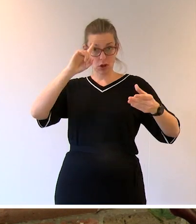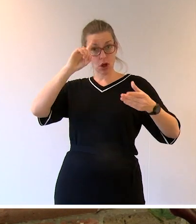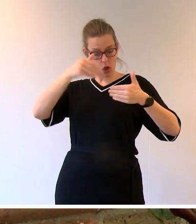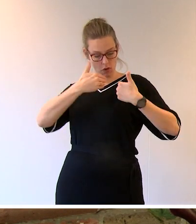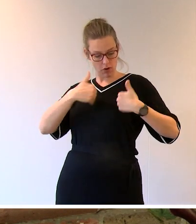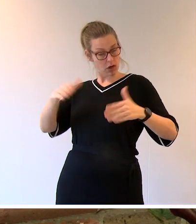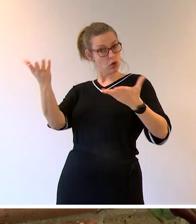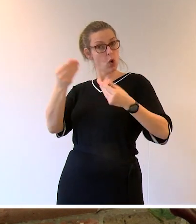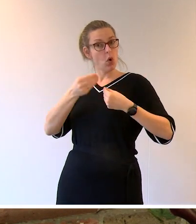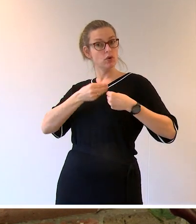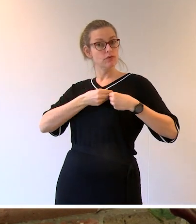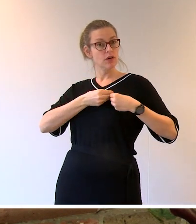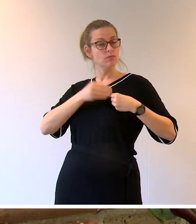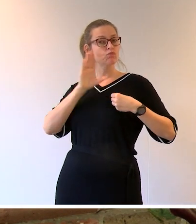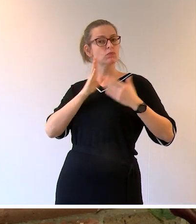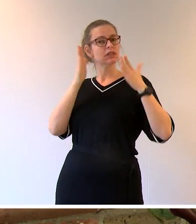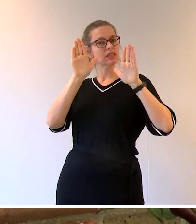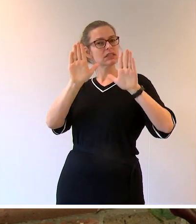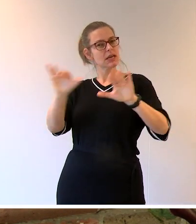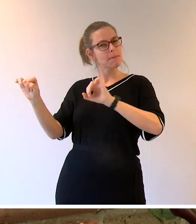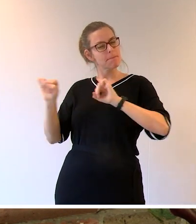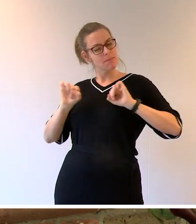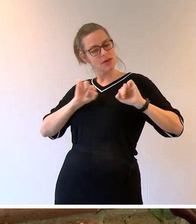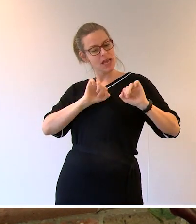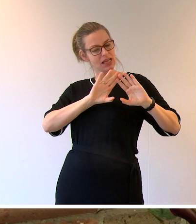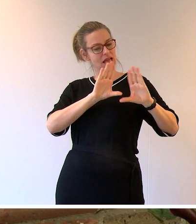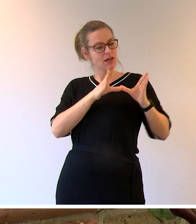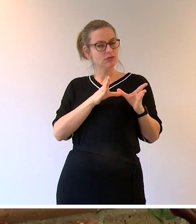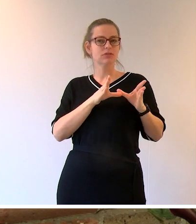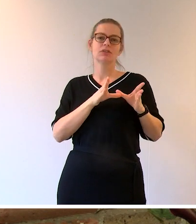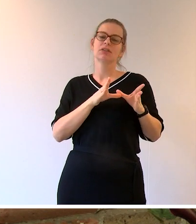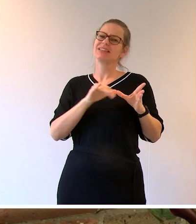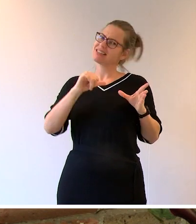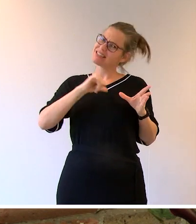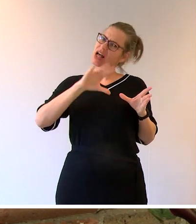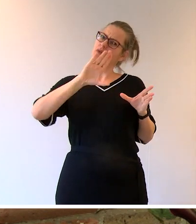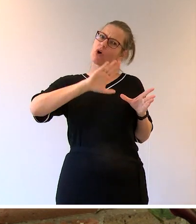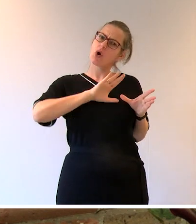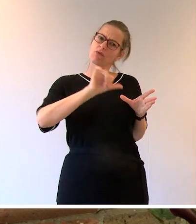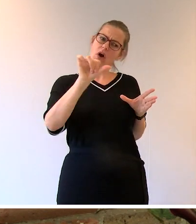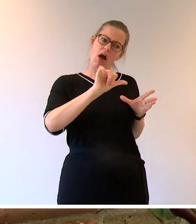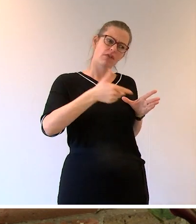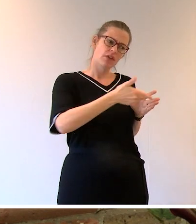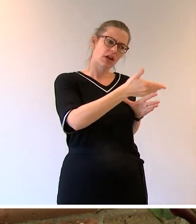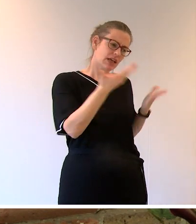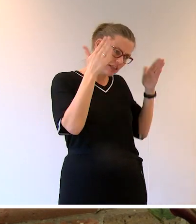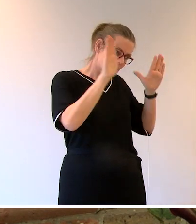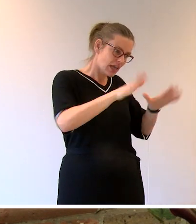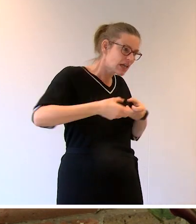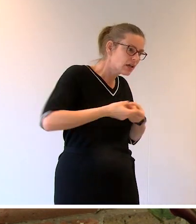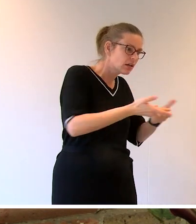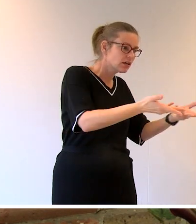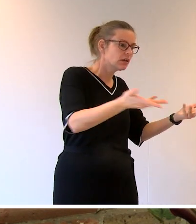hart. Neem die zegen mee naar huis en wees zelf ook tot een zegen in uw